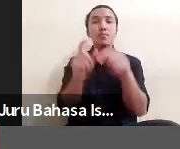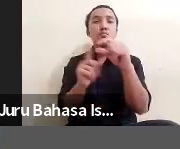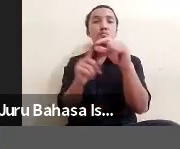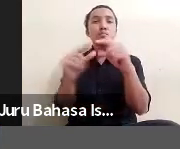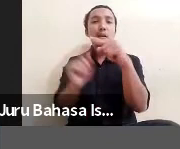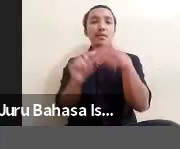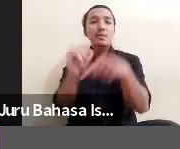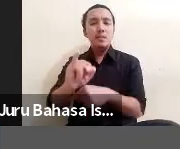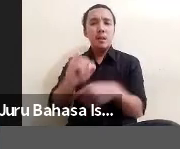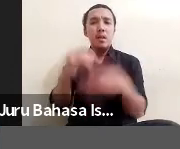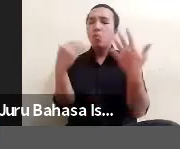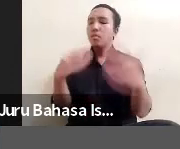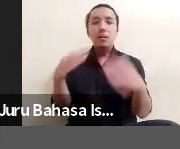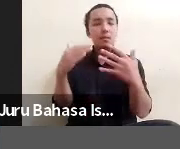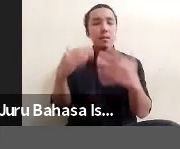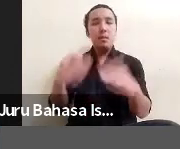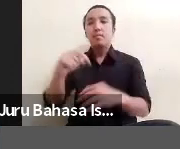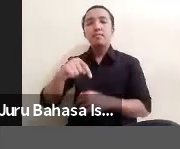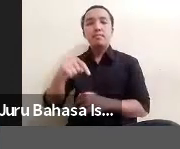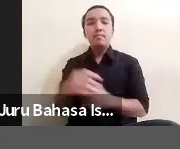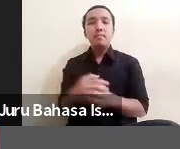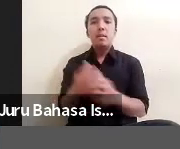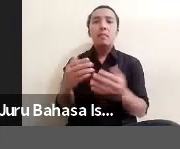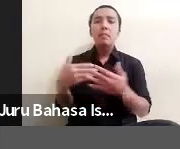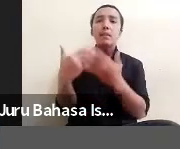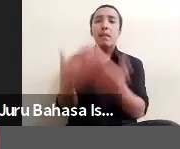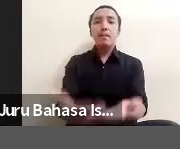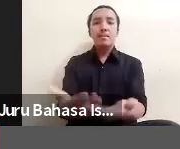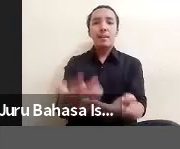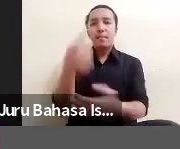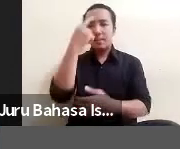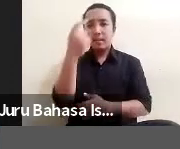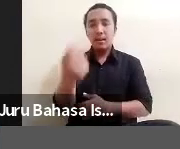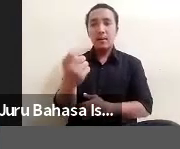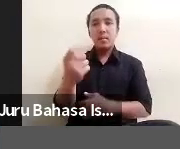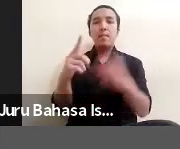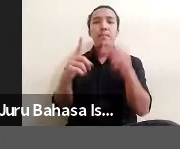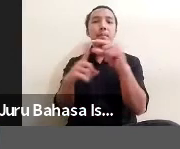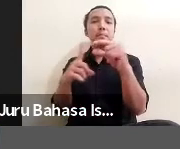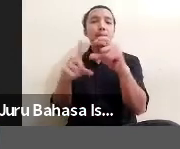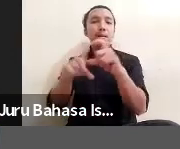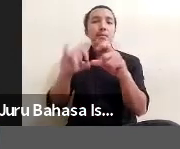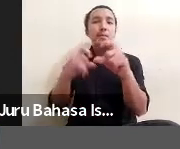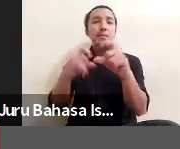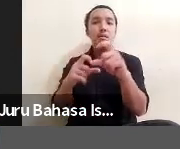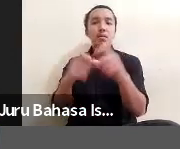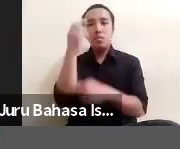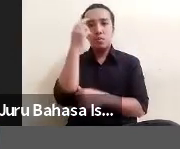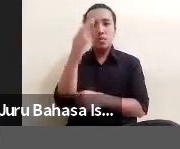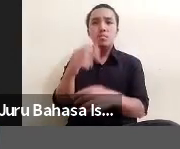yang sangat luar biasa di sini ini memberikan kepercayaan kepada PPDIS untuk terus melakukan